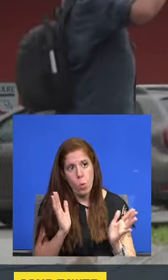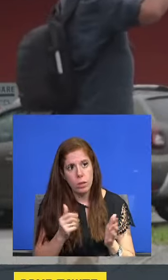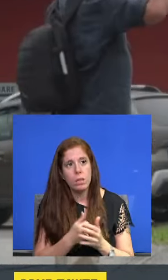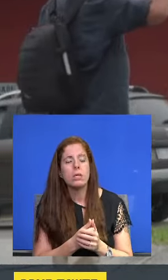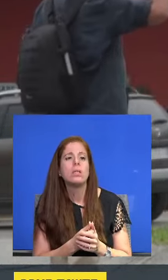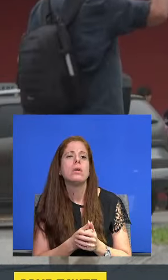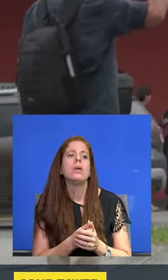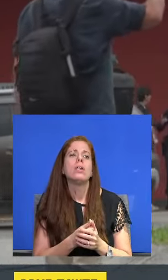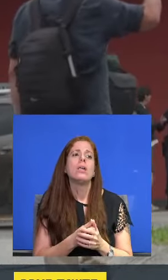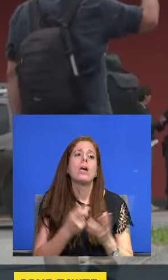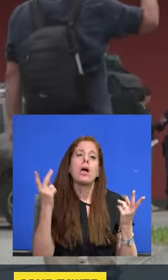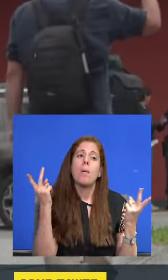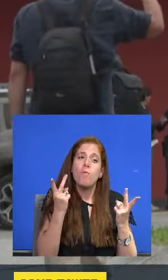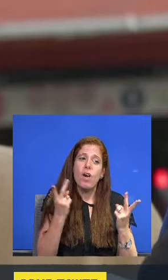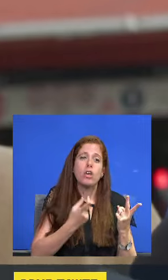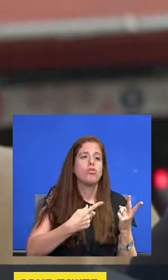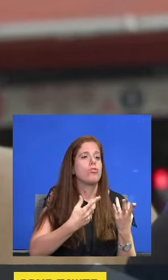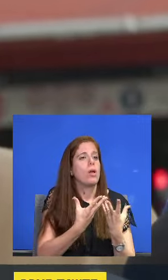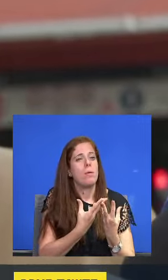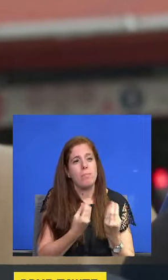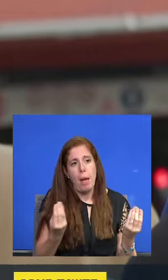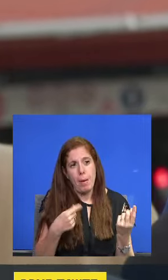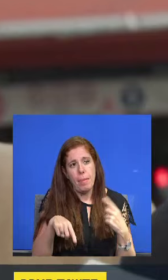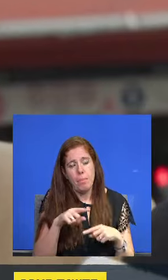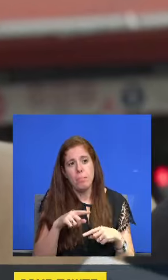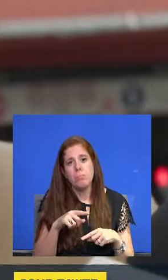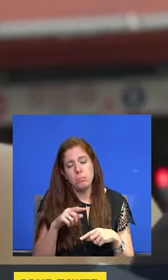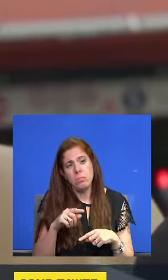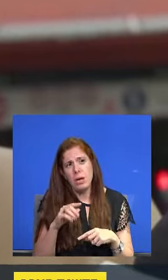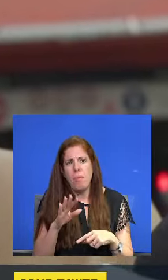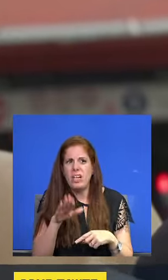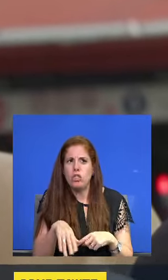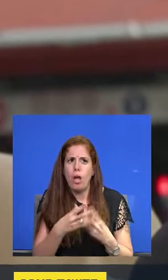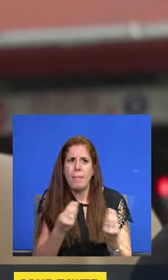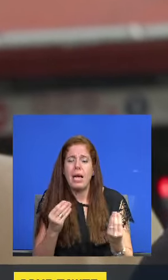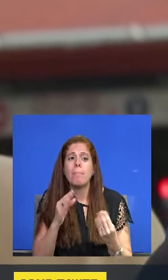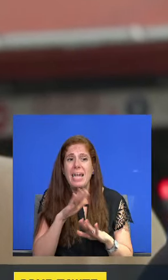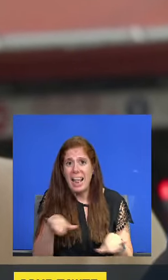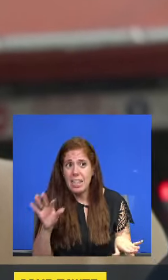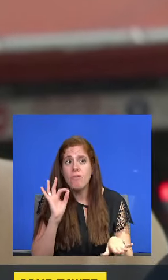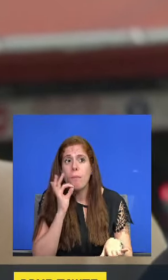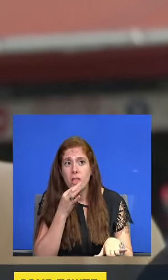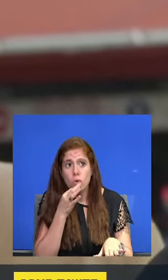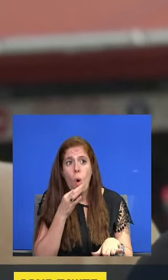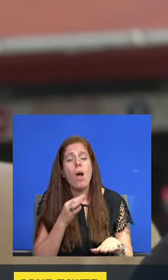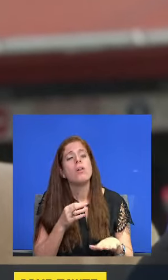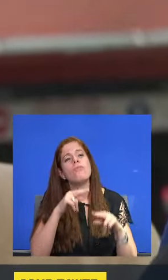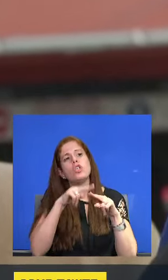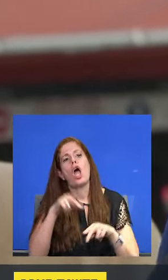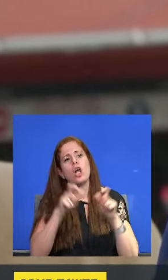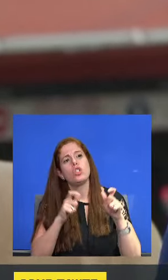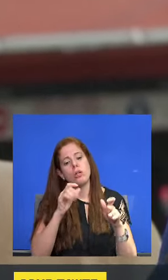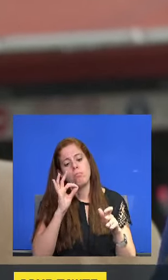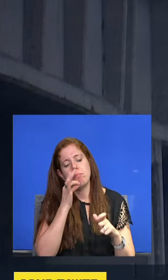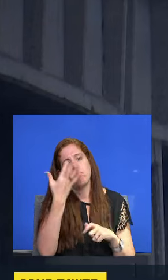tutti, ovviamente molti erano età apparenti, però avevamo alcuni bambini, alcuni ragazzi e per il resto tutte persone